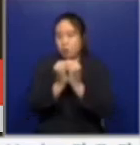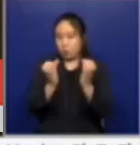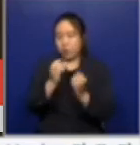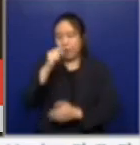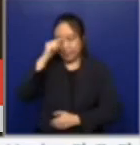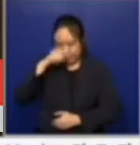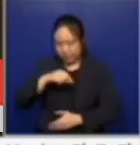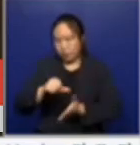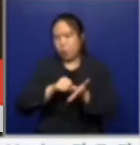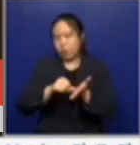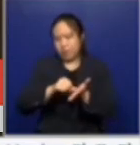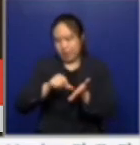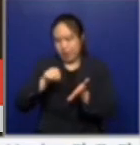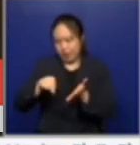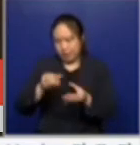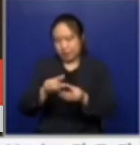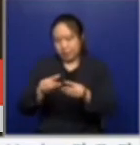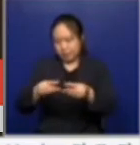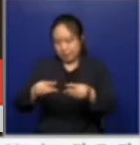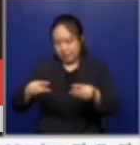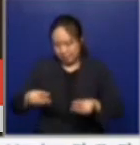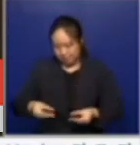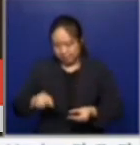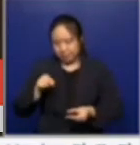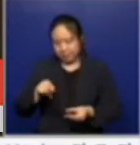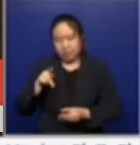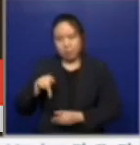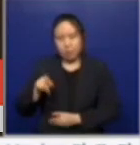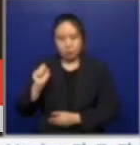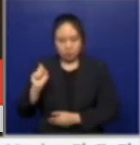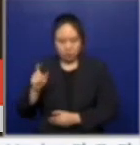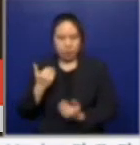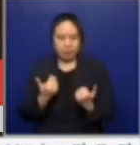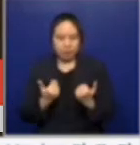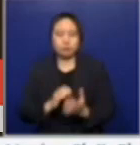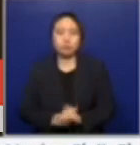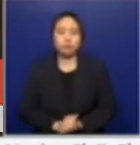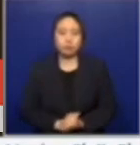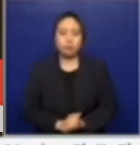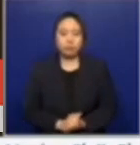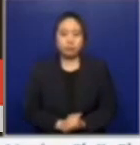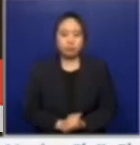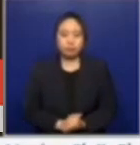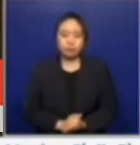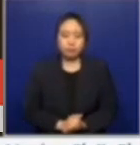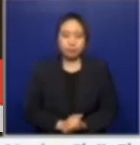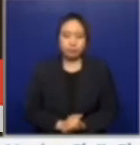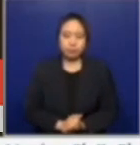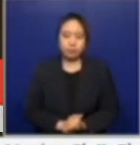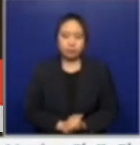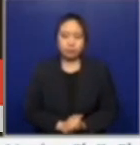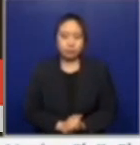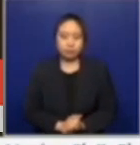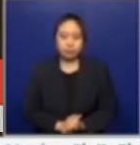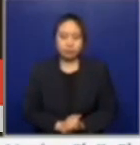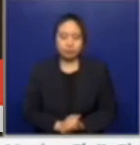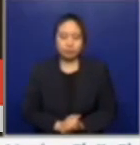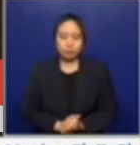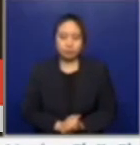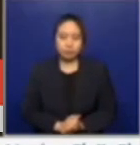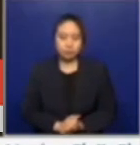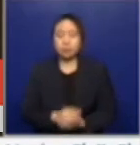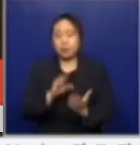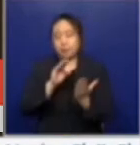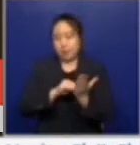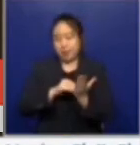แก้ไขเพิ่มเติมฉบับที่พุทธศักราชนี้บันทึกหลักการและ